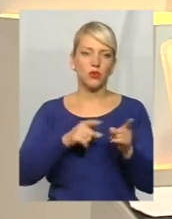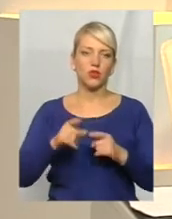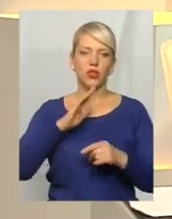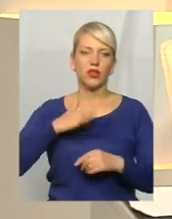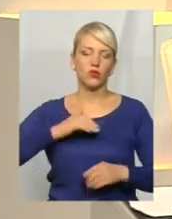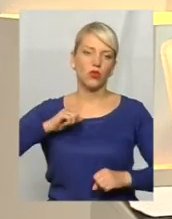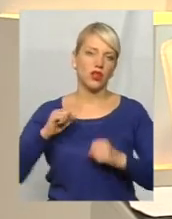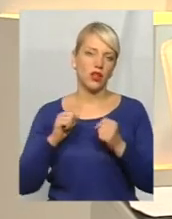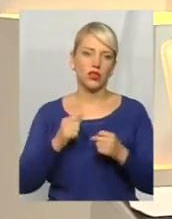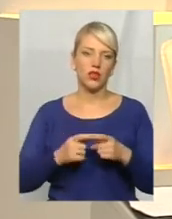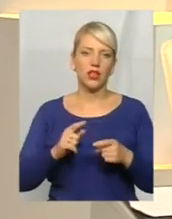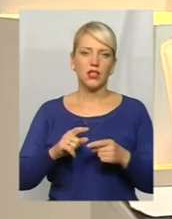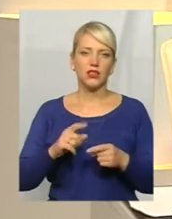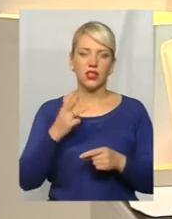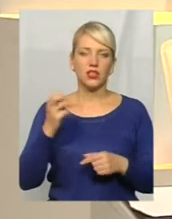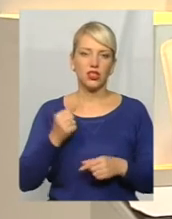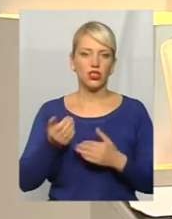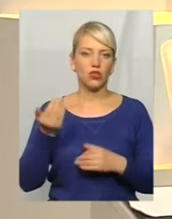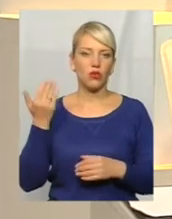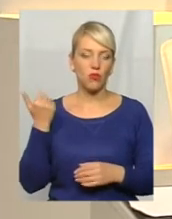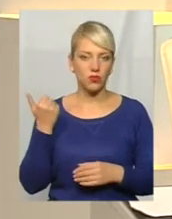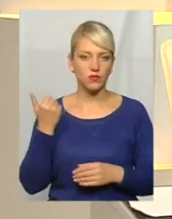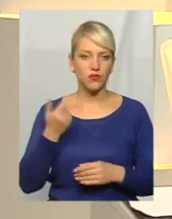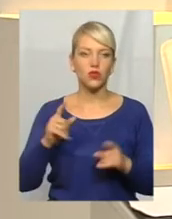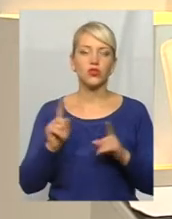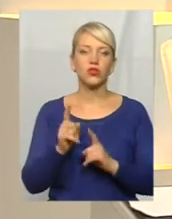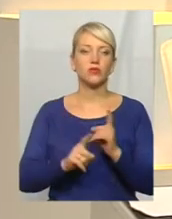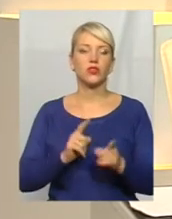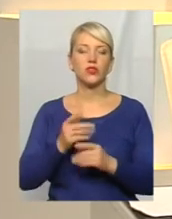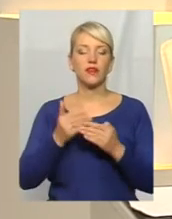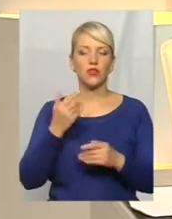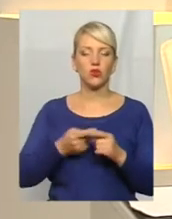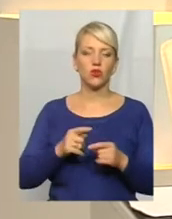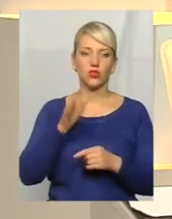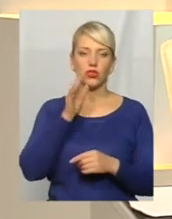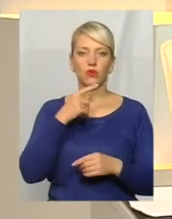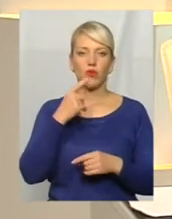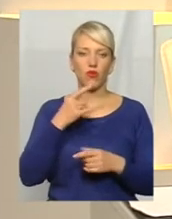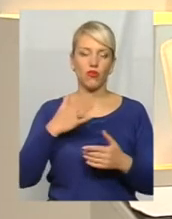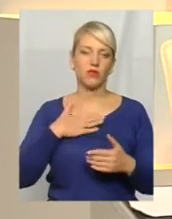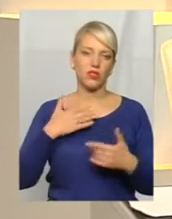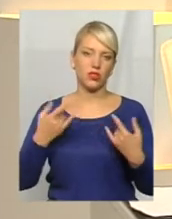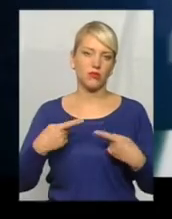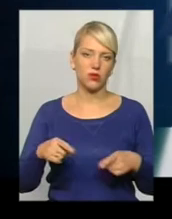моєю колегою, власне, зроблений 3 тижні тому. Що змінилося від того часу, поговоримо у студії згодом.